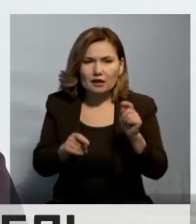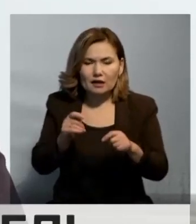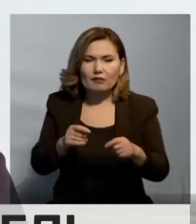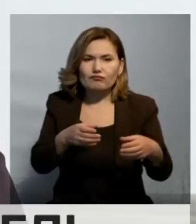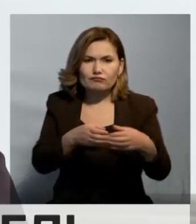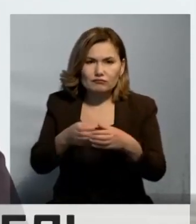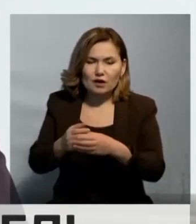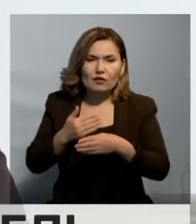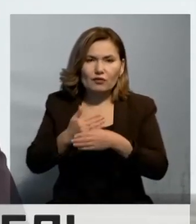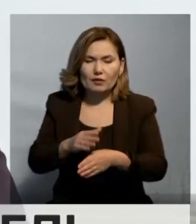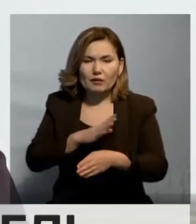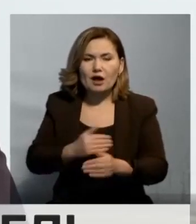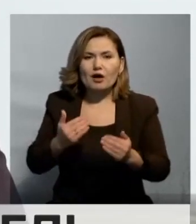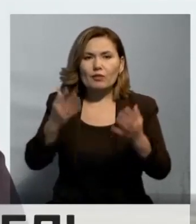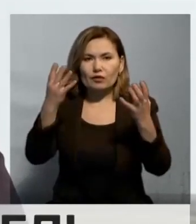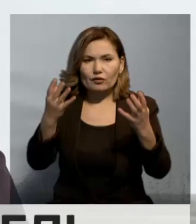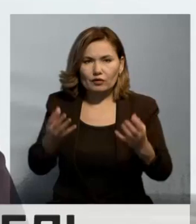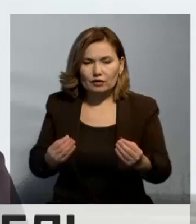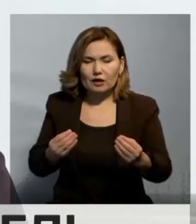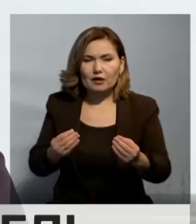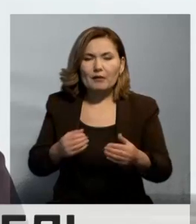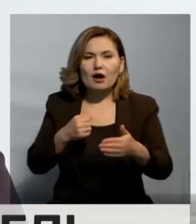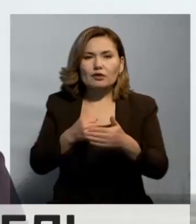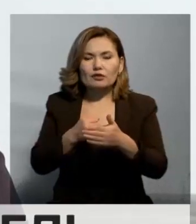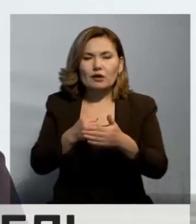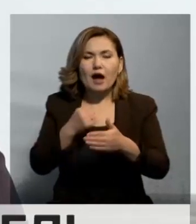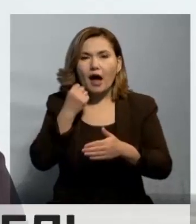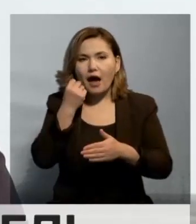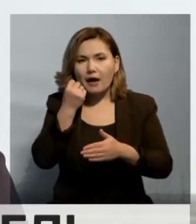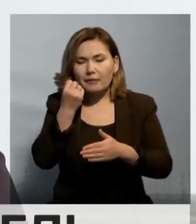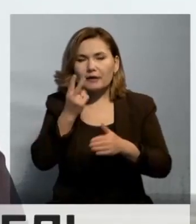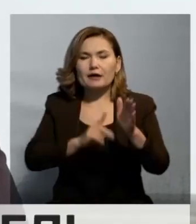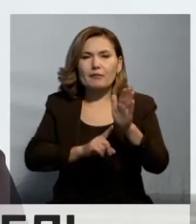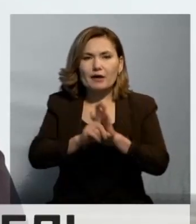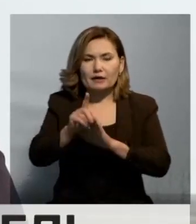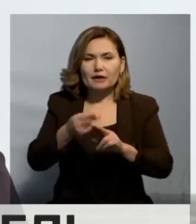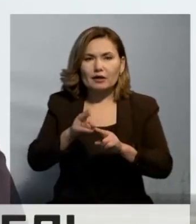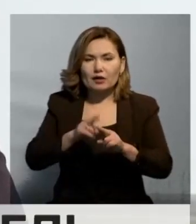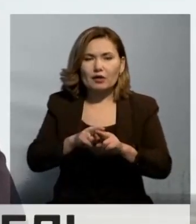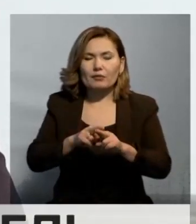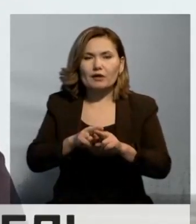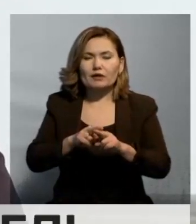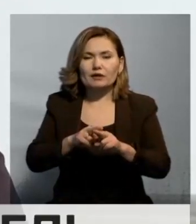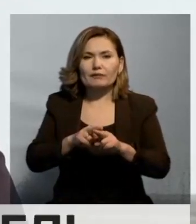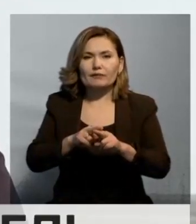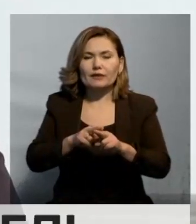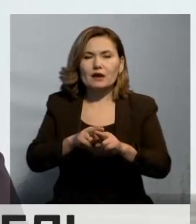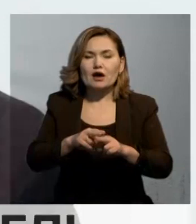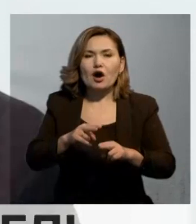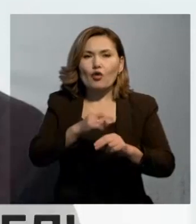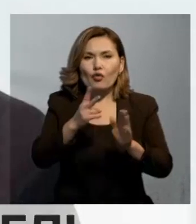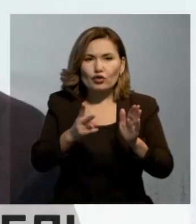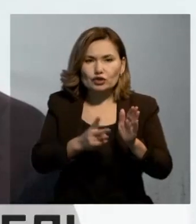қазіргі уақытта. Бүгін әбеттен бастап Машқұр Жүсіп деген қалған 17 көп